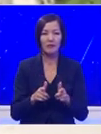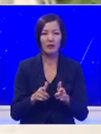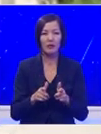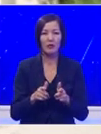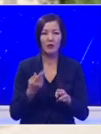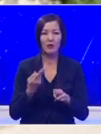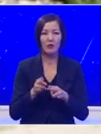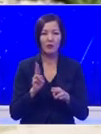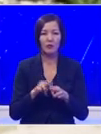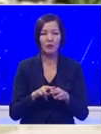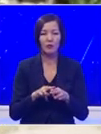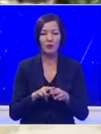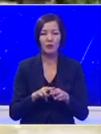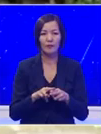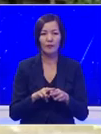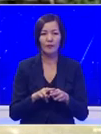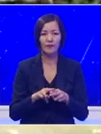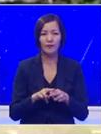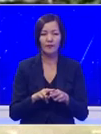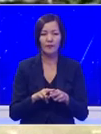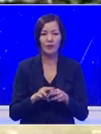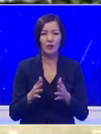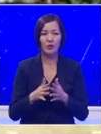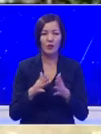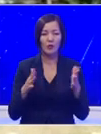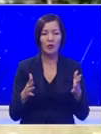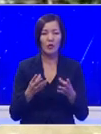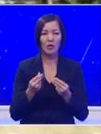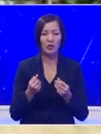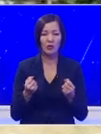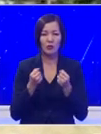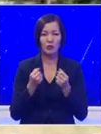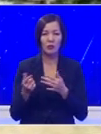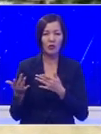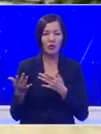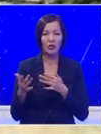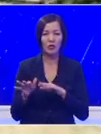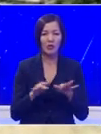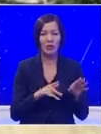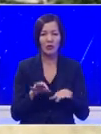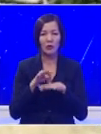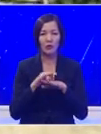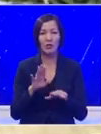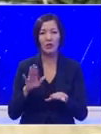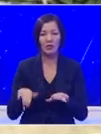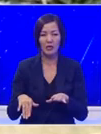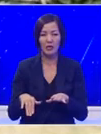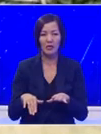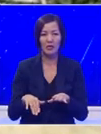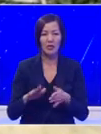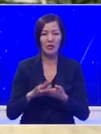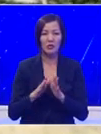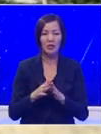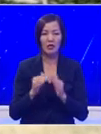өстіп, қомақты қаржы жиналған ақшадан жағы спорт шаралары діни мерекені атап өткеннен кейін біз мына жағдай